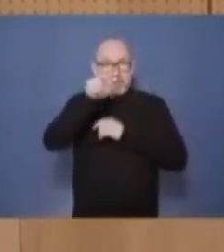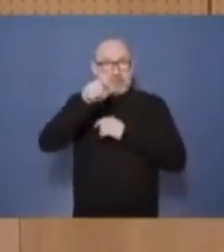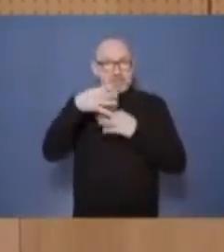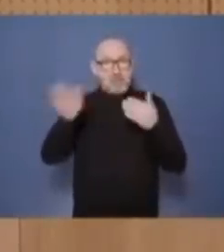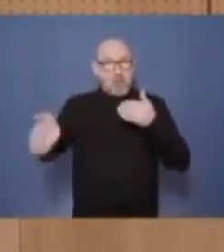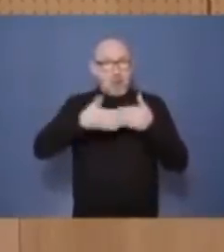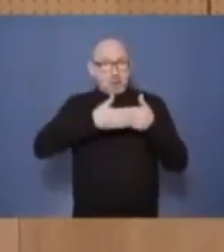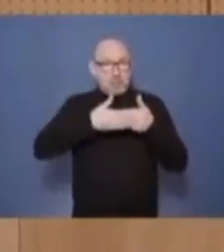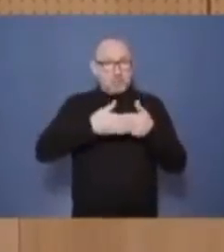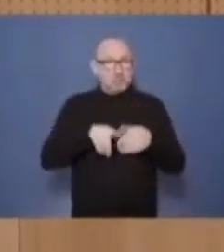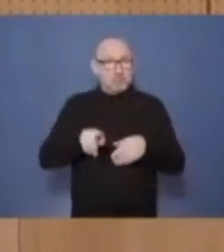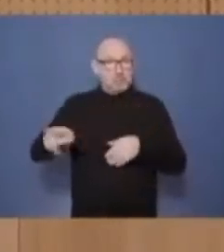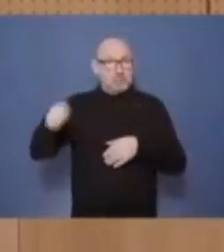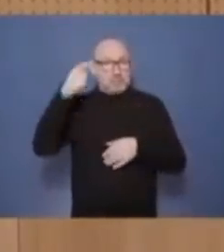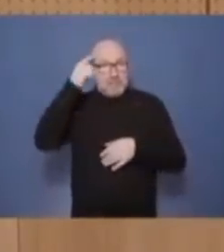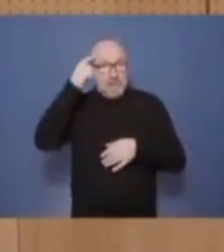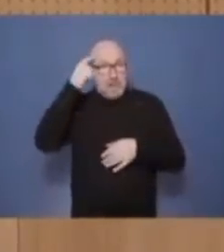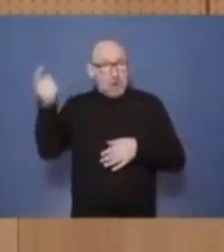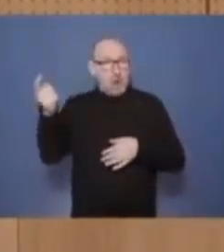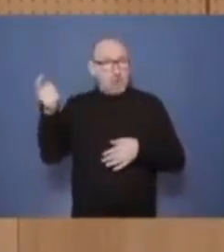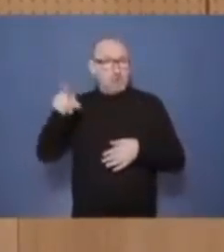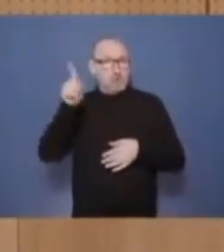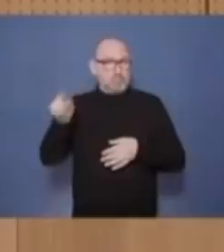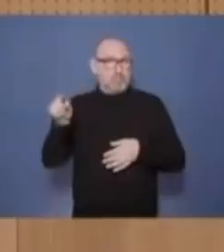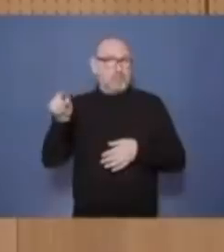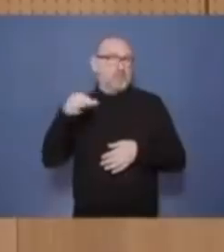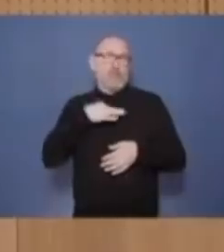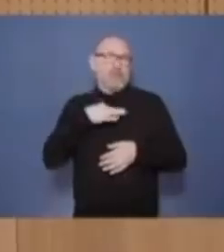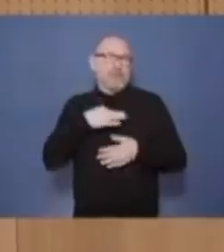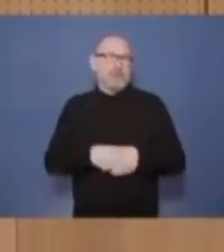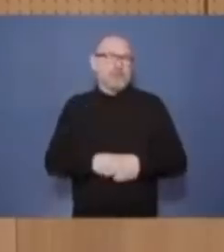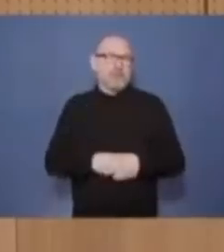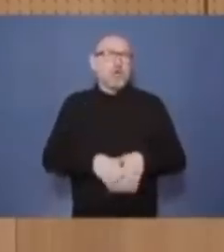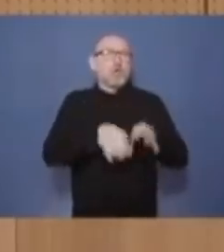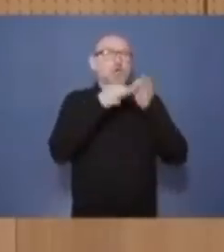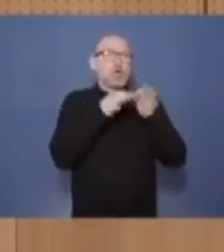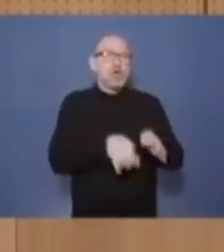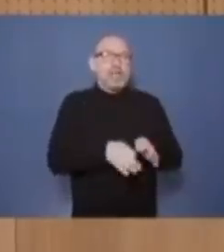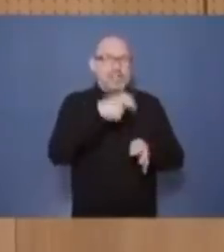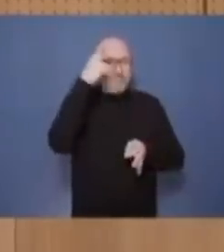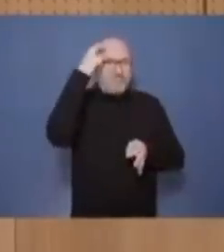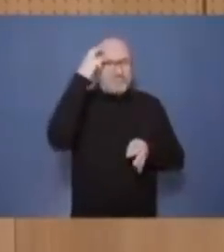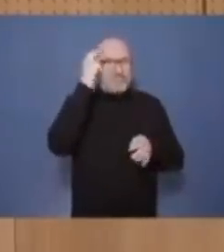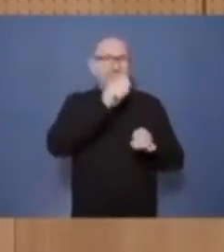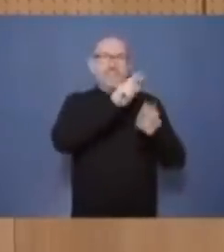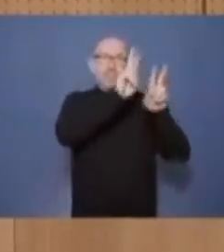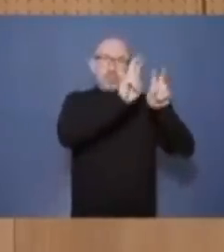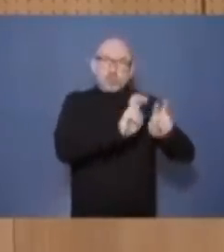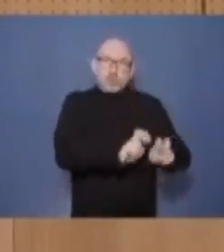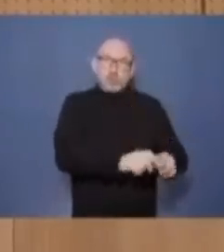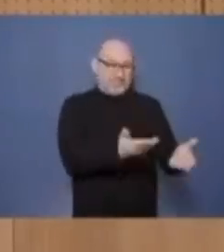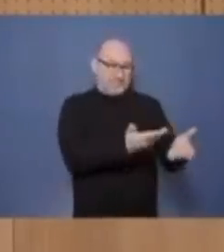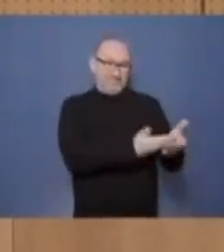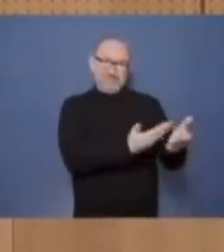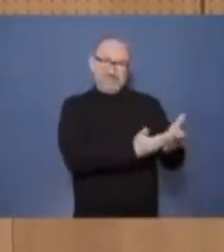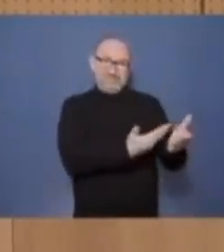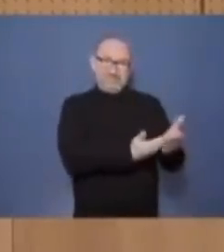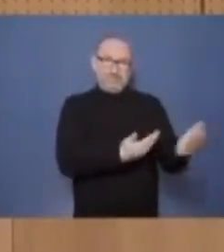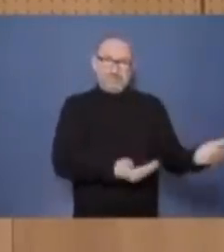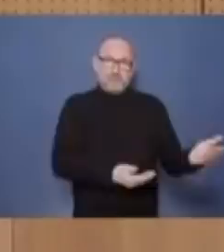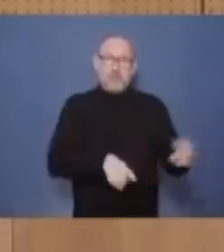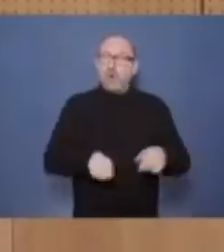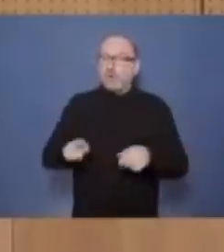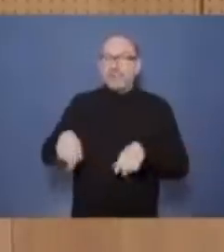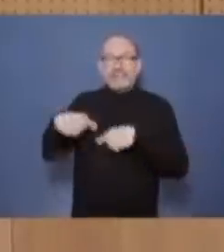Bundeskanzlerin ist da etwas wenig. Was für konkrete wissenschaftliche Studien gibt es nicht? Und es gibt jetzt eine fundierte Studie, die sagt, das bringt